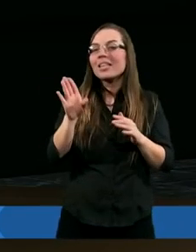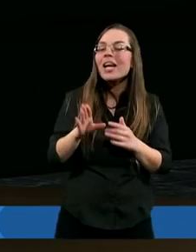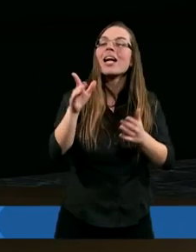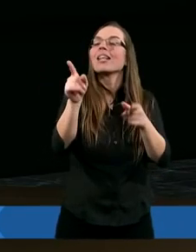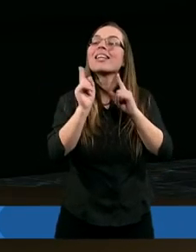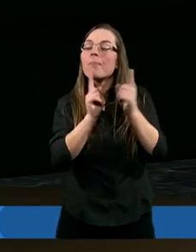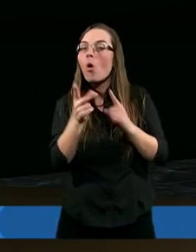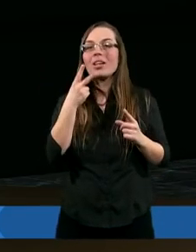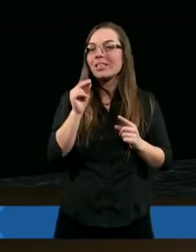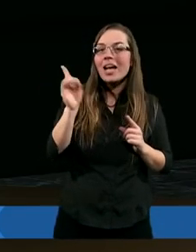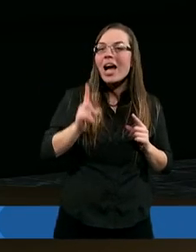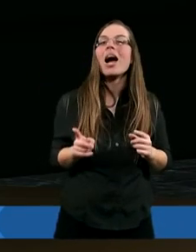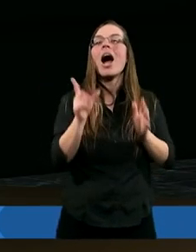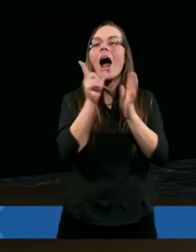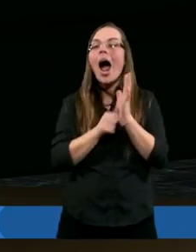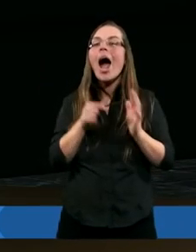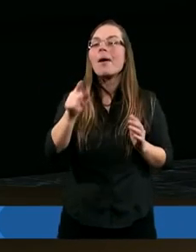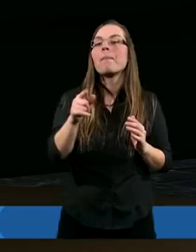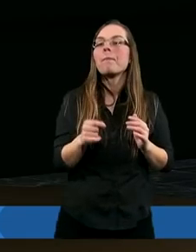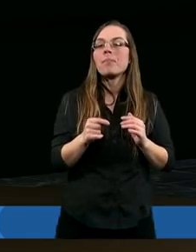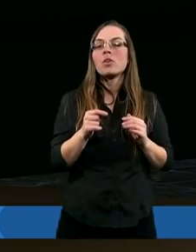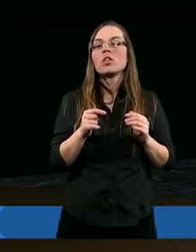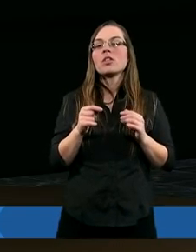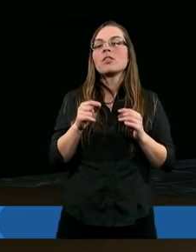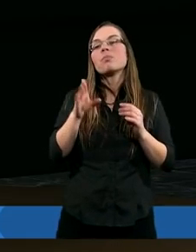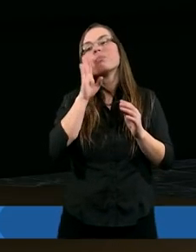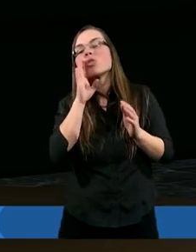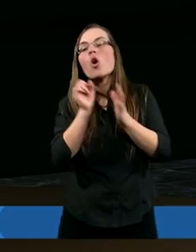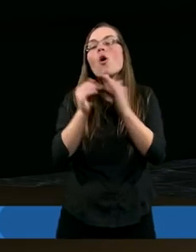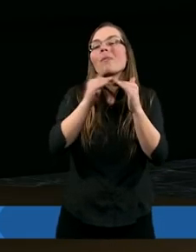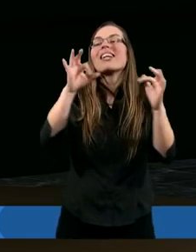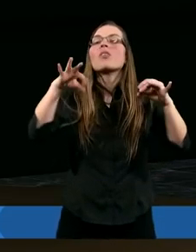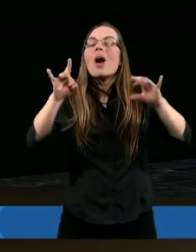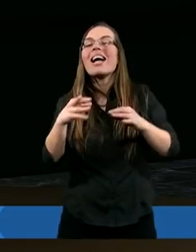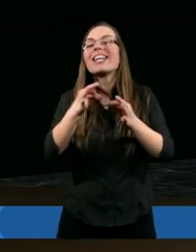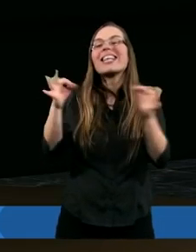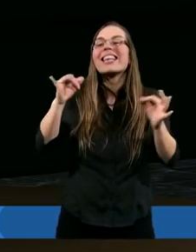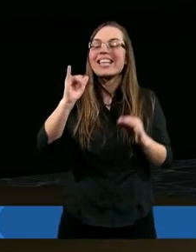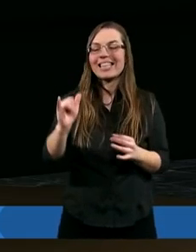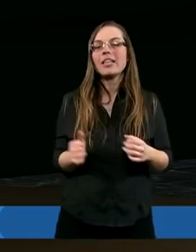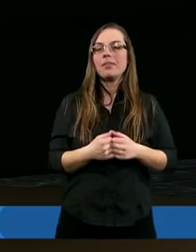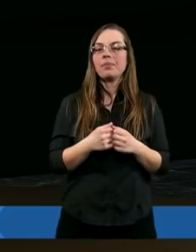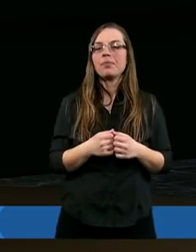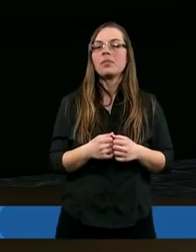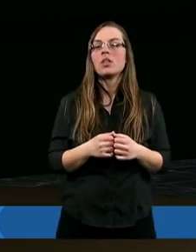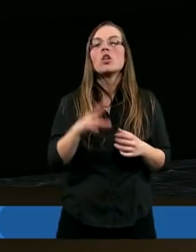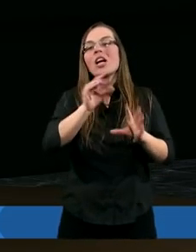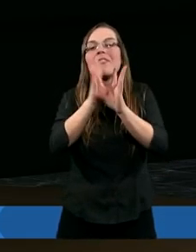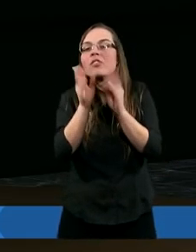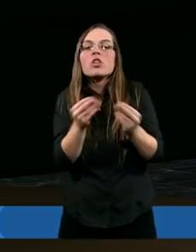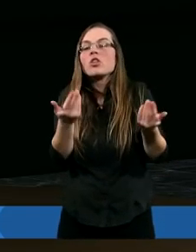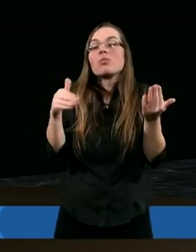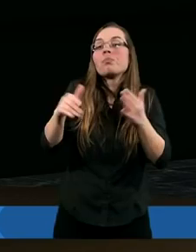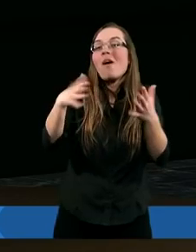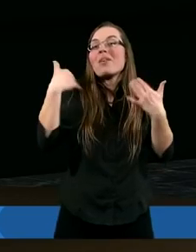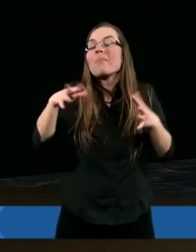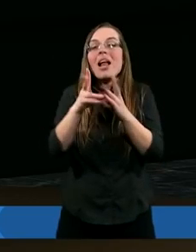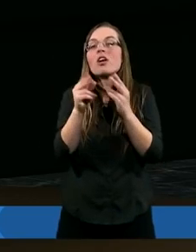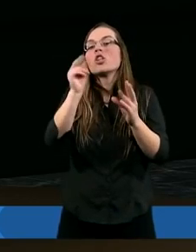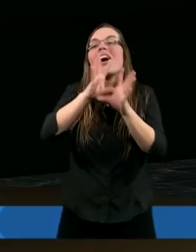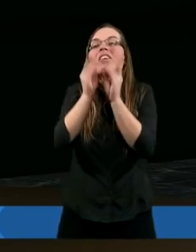symbolicznie, ale jesteśmy zlani do suchej nitki, można powiedzieć. Że wszystko on